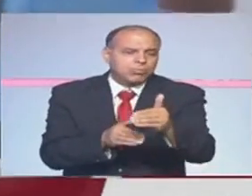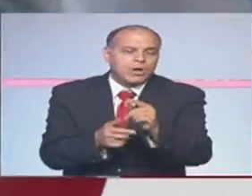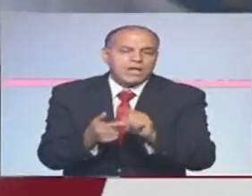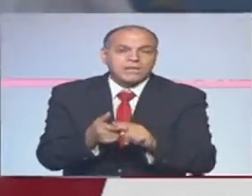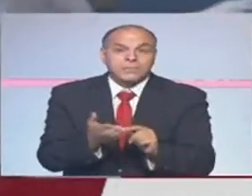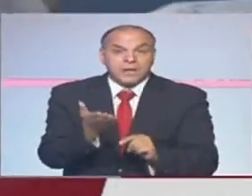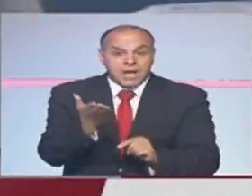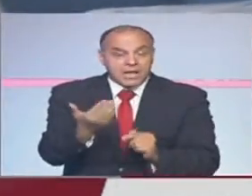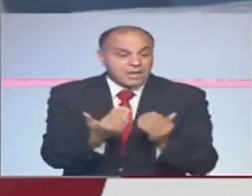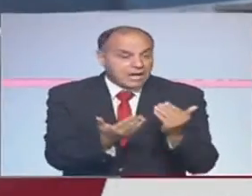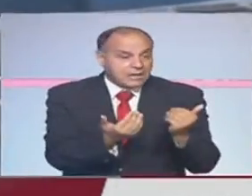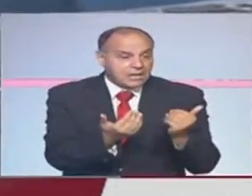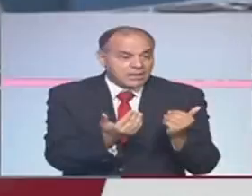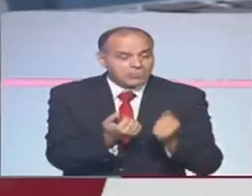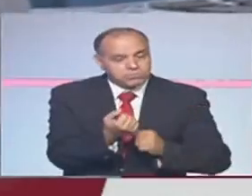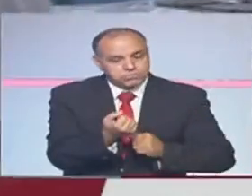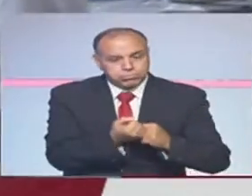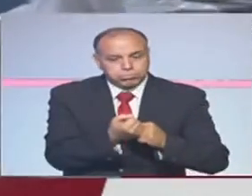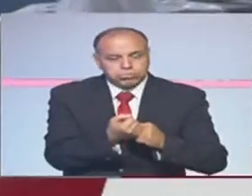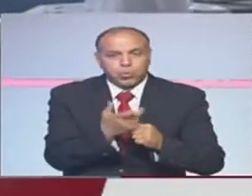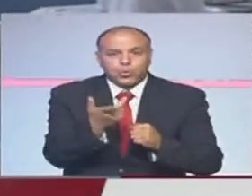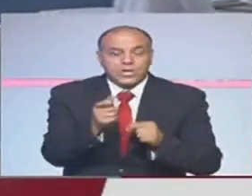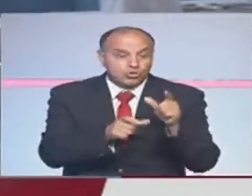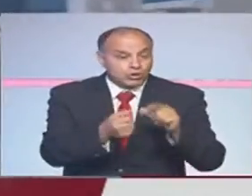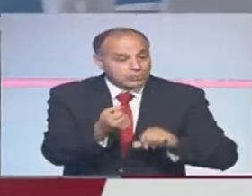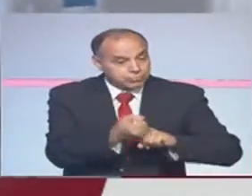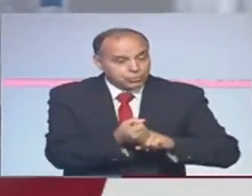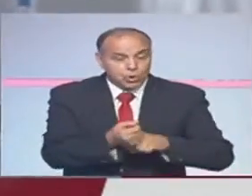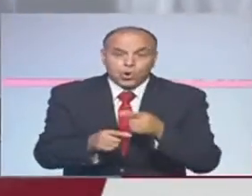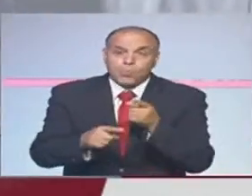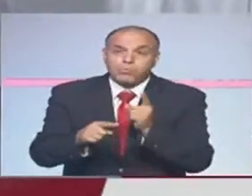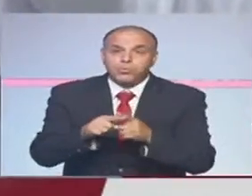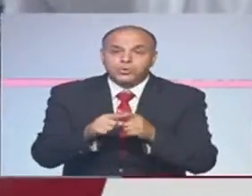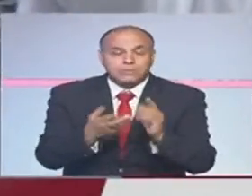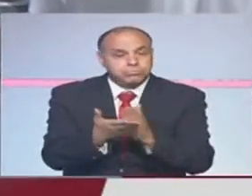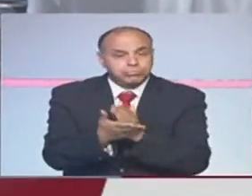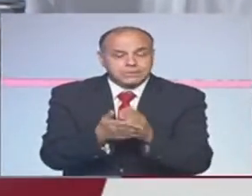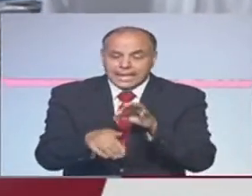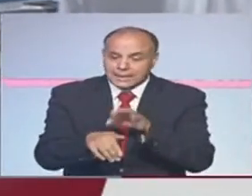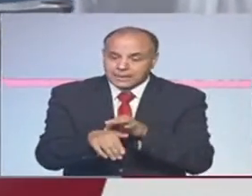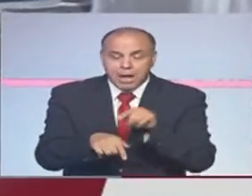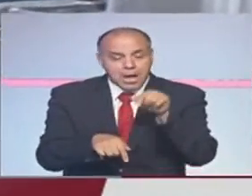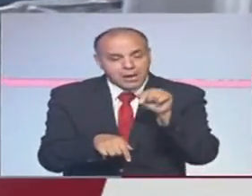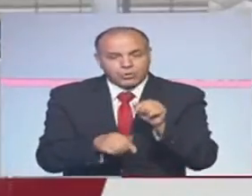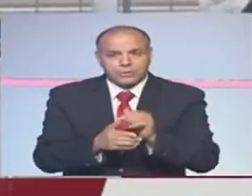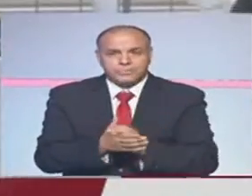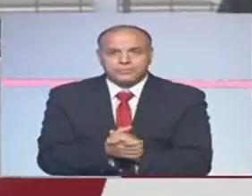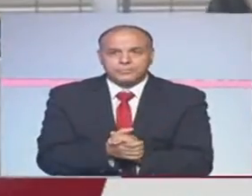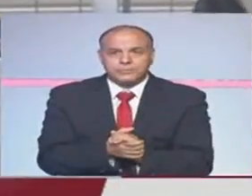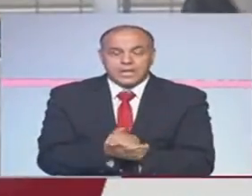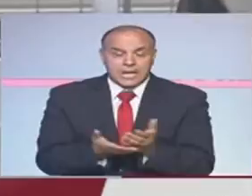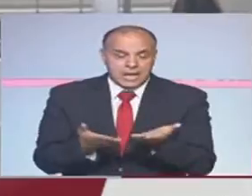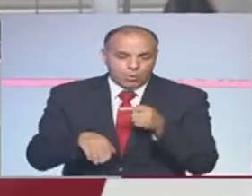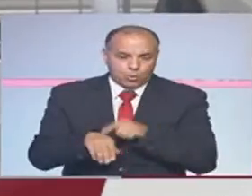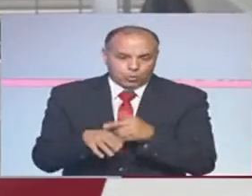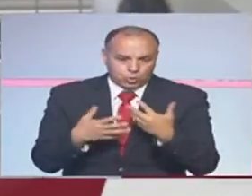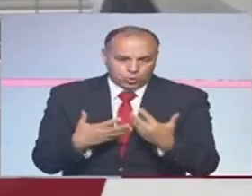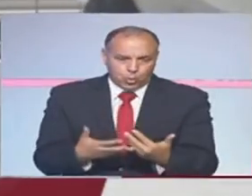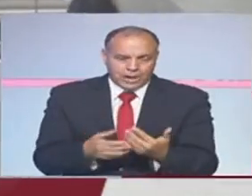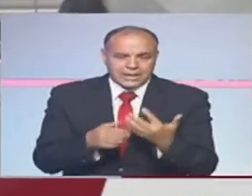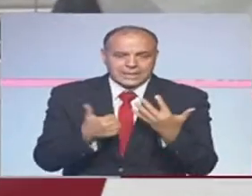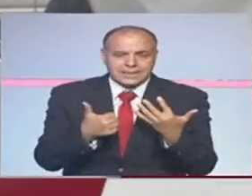في انتظار تدعيمه بالموارد البشريه والمعدات الطبيه اللازمه كل من